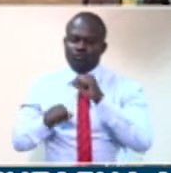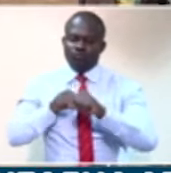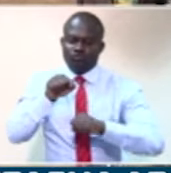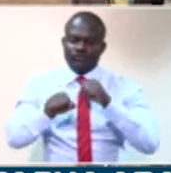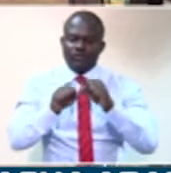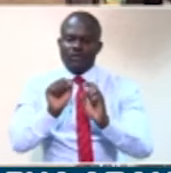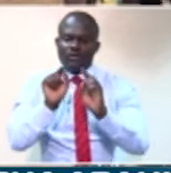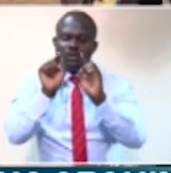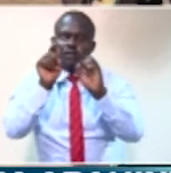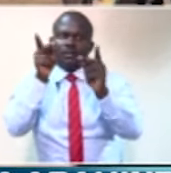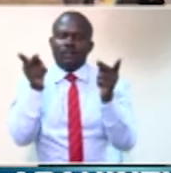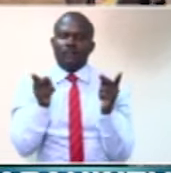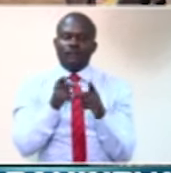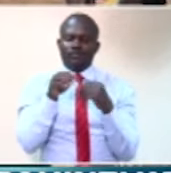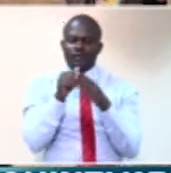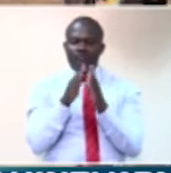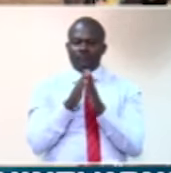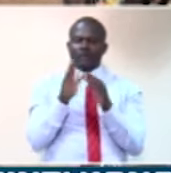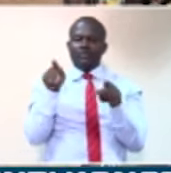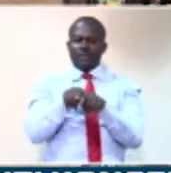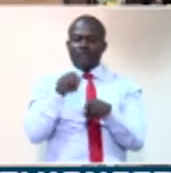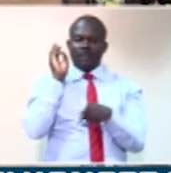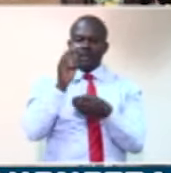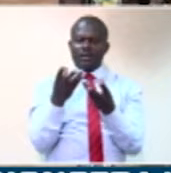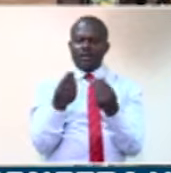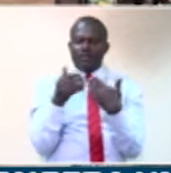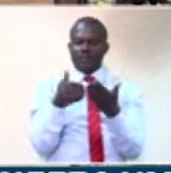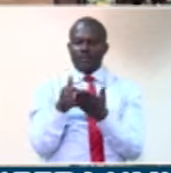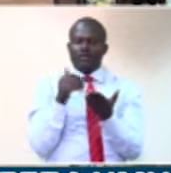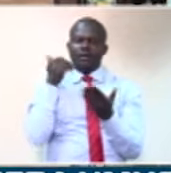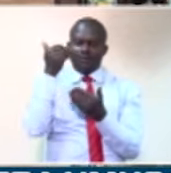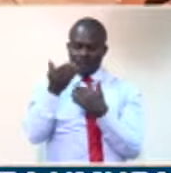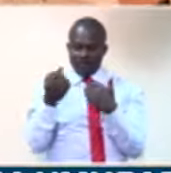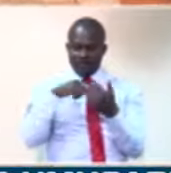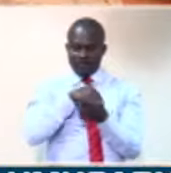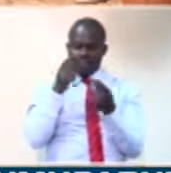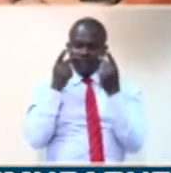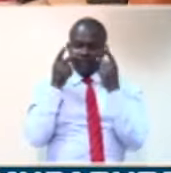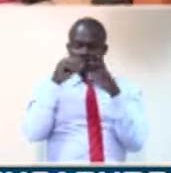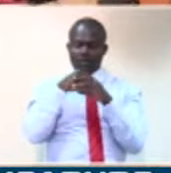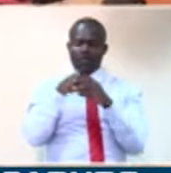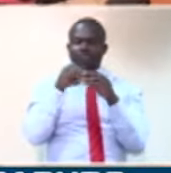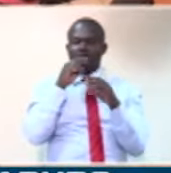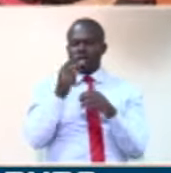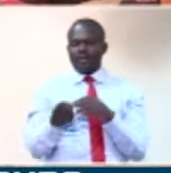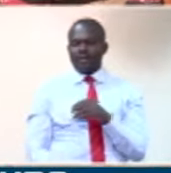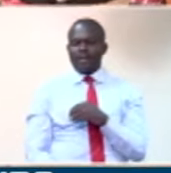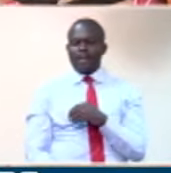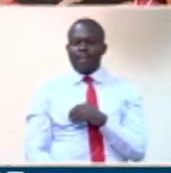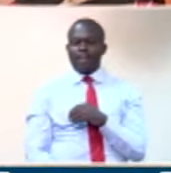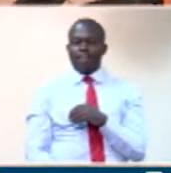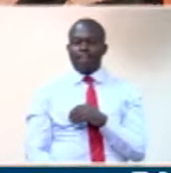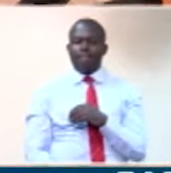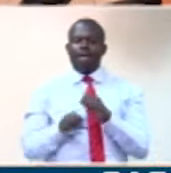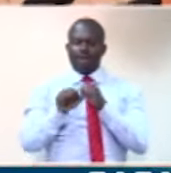mu ikusanyirizo aho riri aho ngaho mu mudugudu na byo bizamworohera, bityo rero turabibonamo igisubizo mu iterambere ry'ubuhinzi.